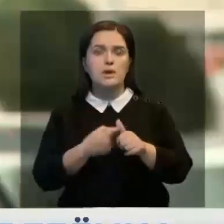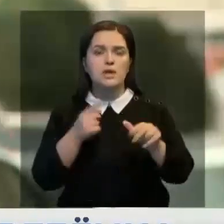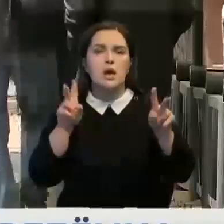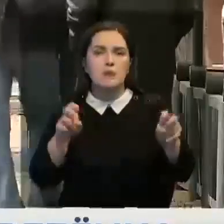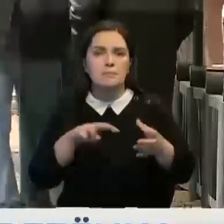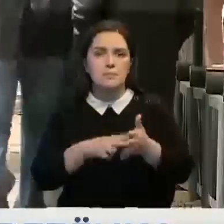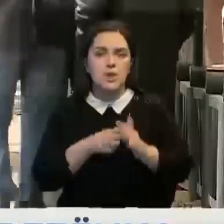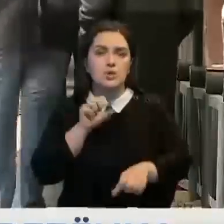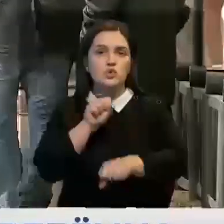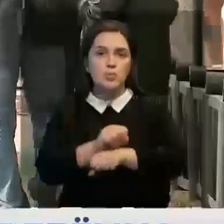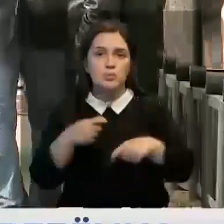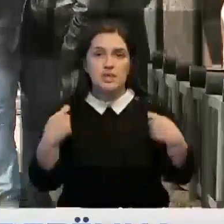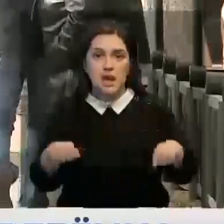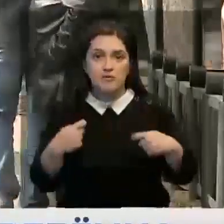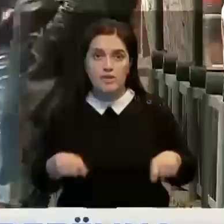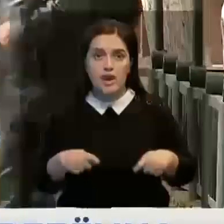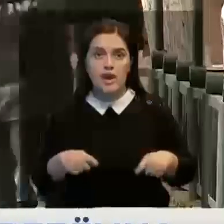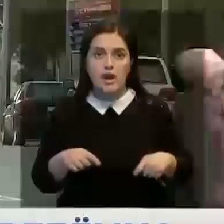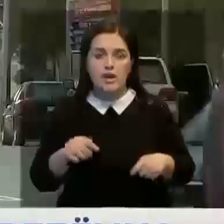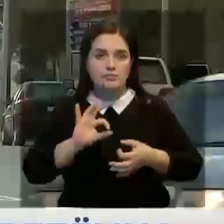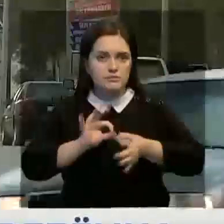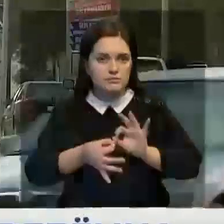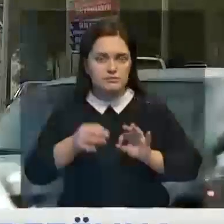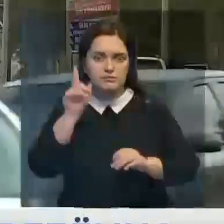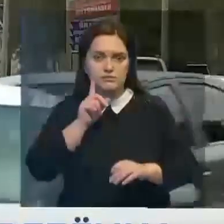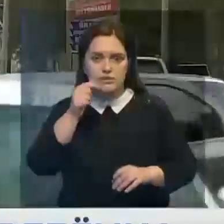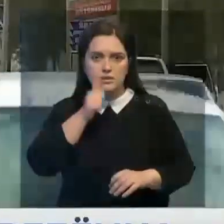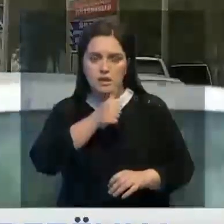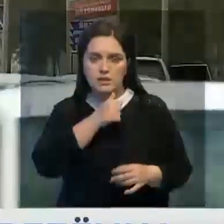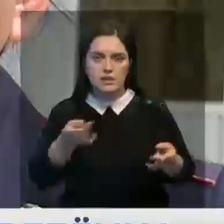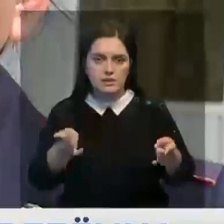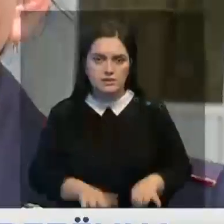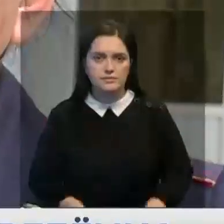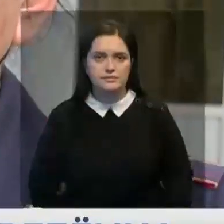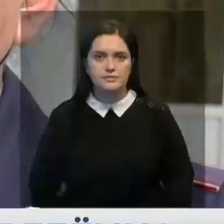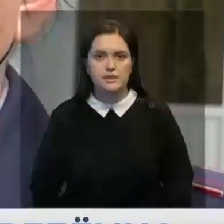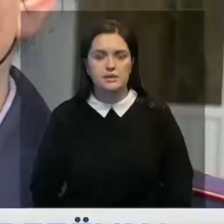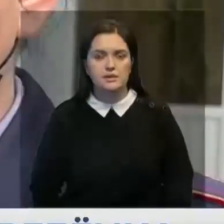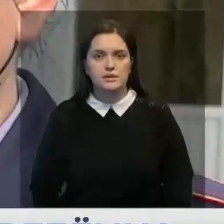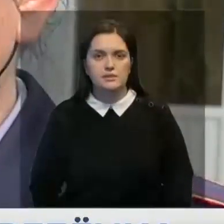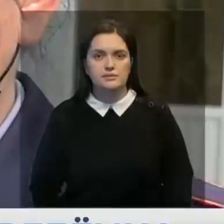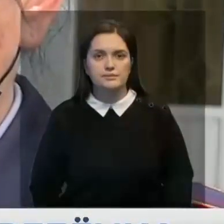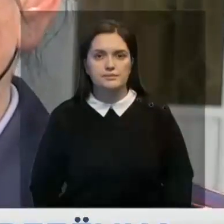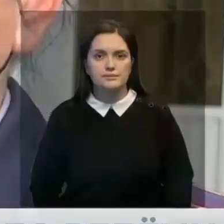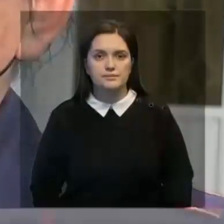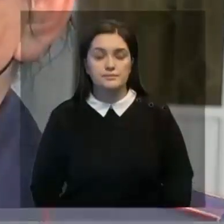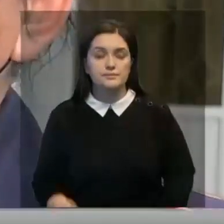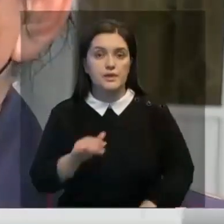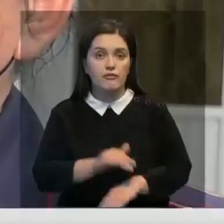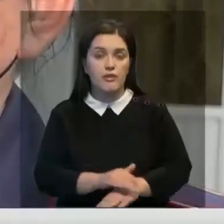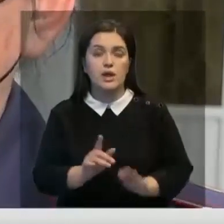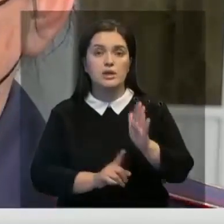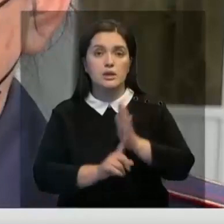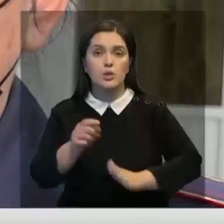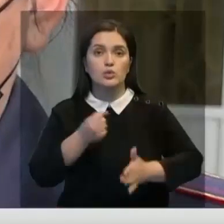«Стоп-трафик». В интересах следствия какие-либо подробности не разглашают. По данному факту начато